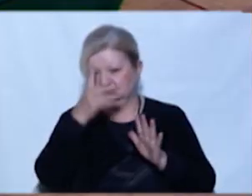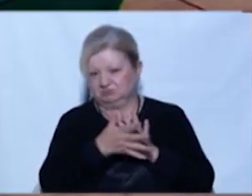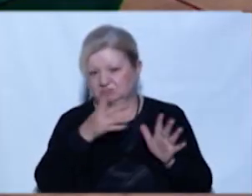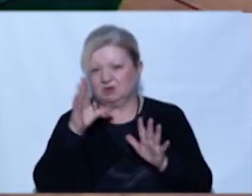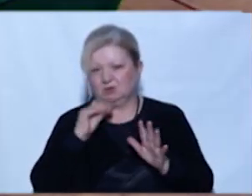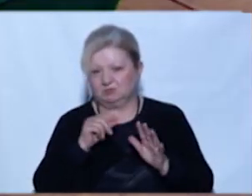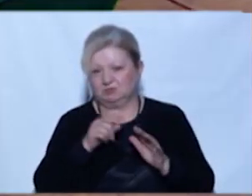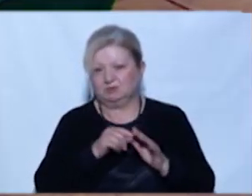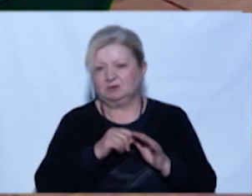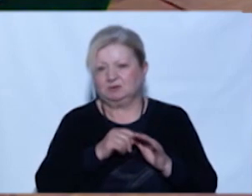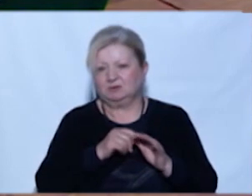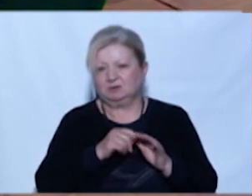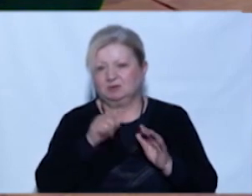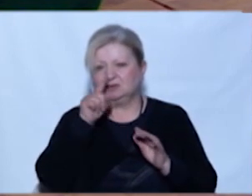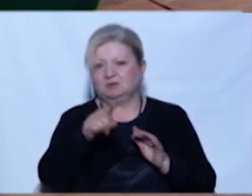კიდევ